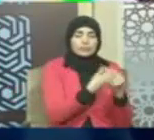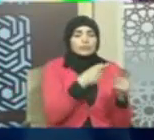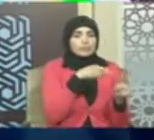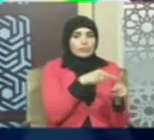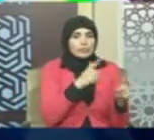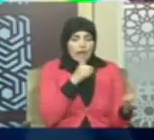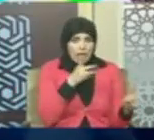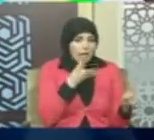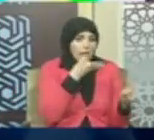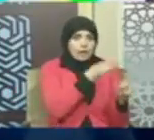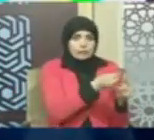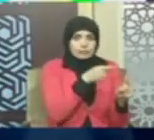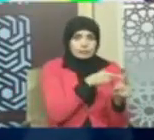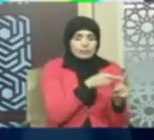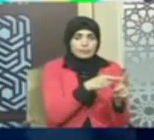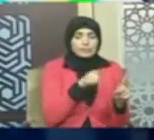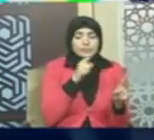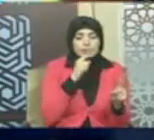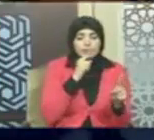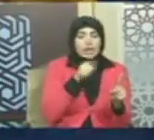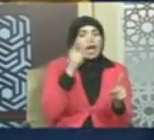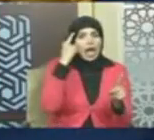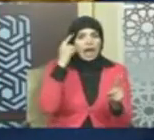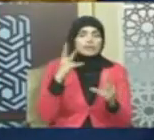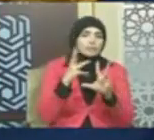كان، فدعا لها قائلا: